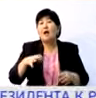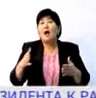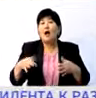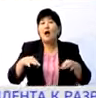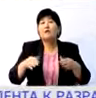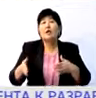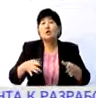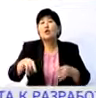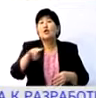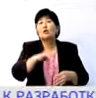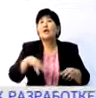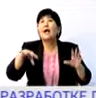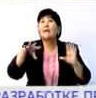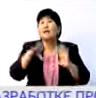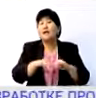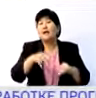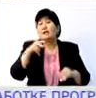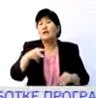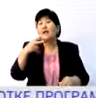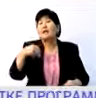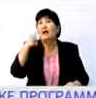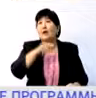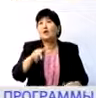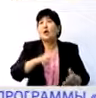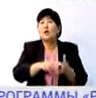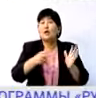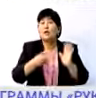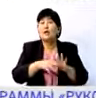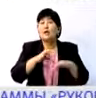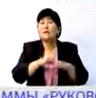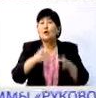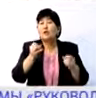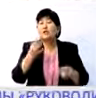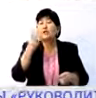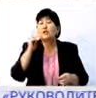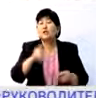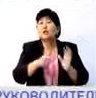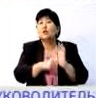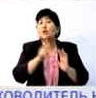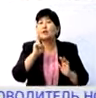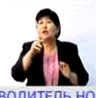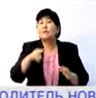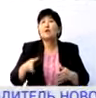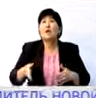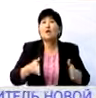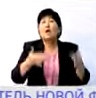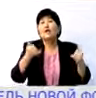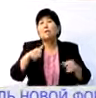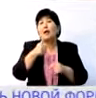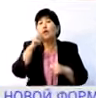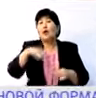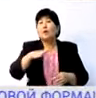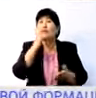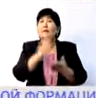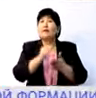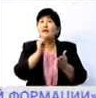автодорог республиканского значения. До 2020 года планируется ввести еще 4600 километров дорог. Теперь глава государства